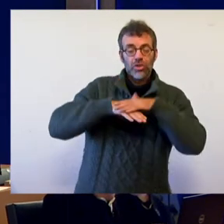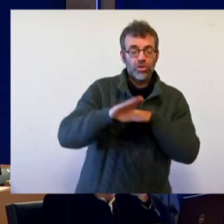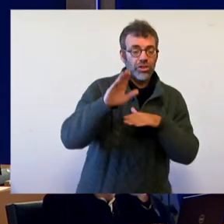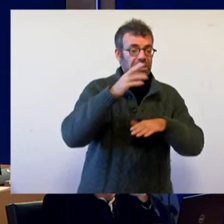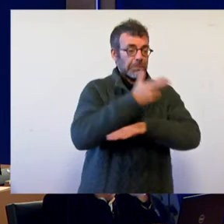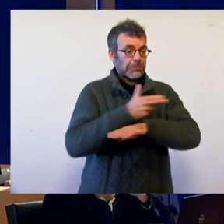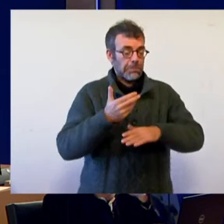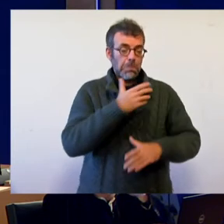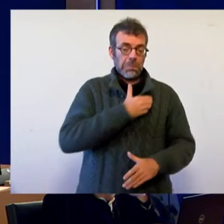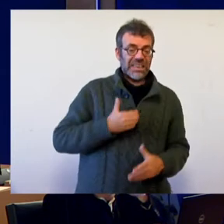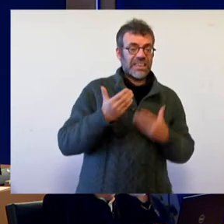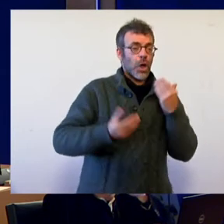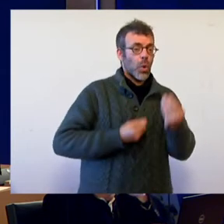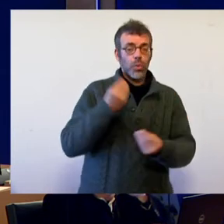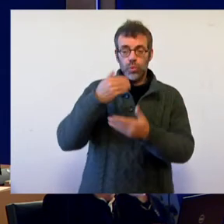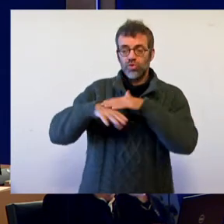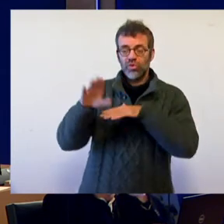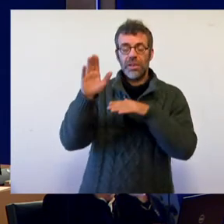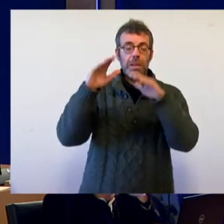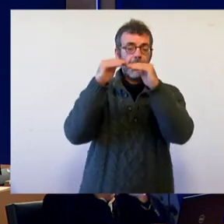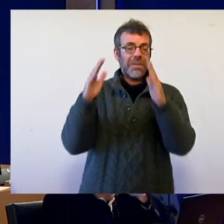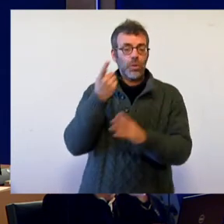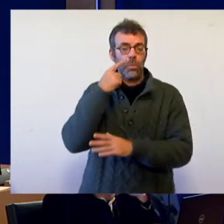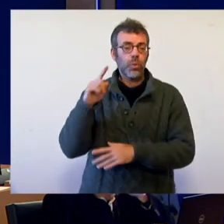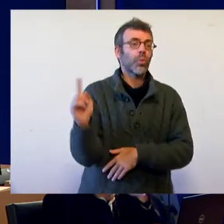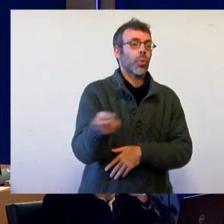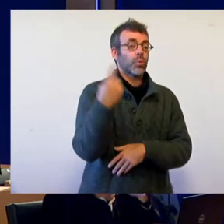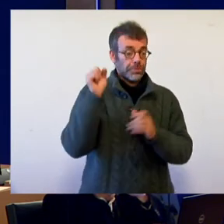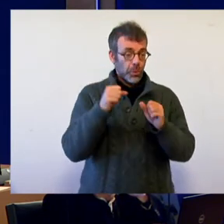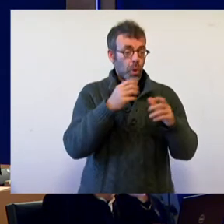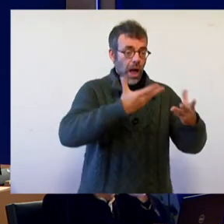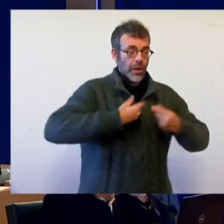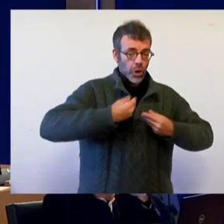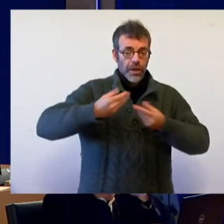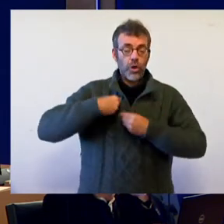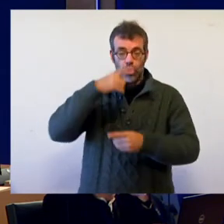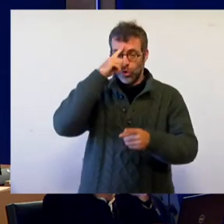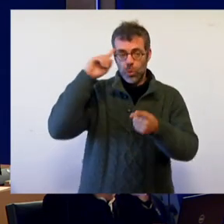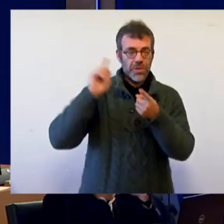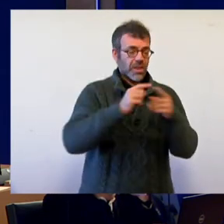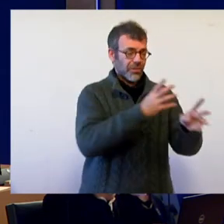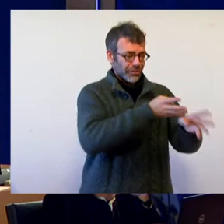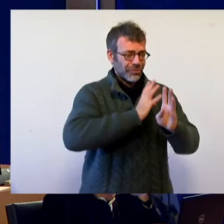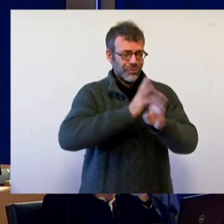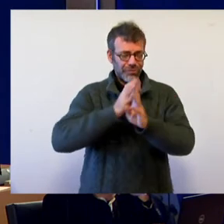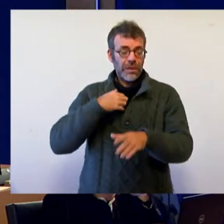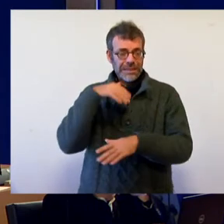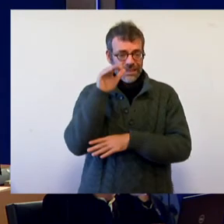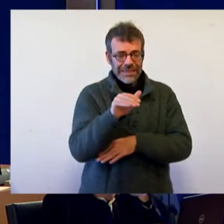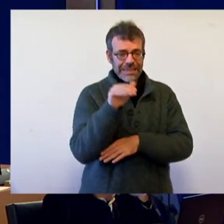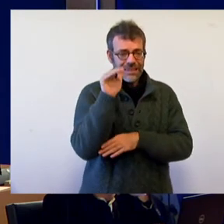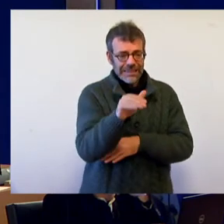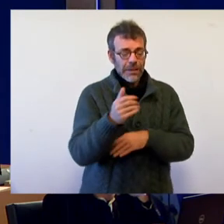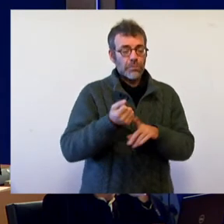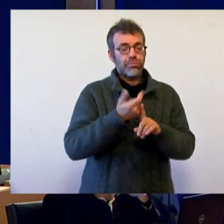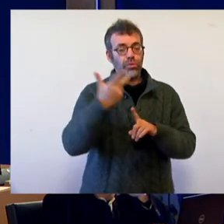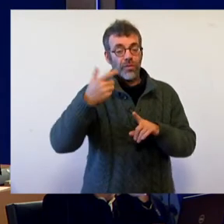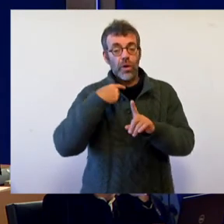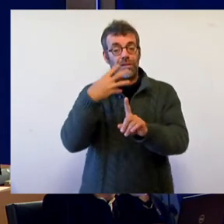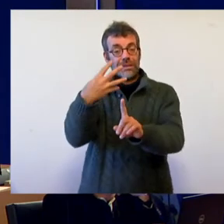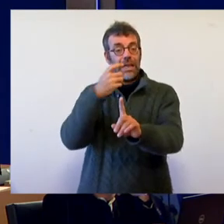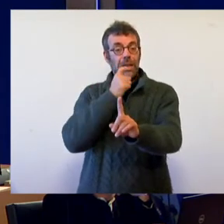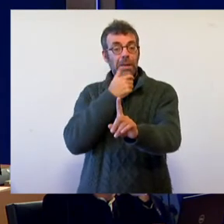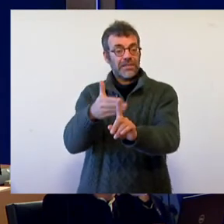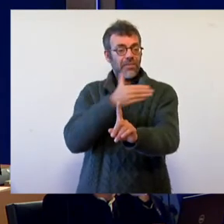voilà, aux horaires de fréquentation, pour s'assurer que l'ensemble des Montpelliérains et Montpelliéraines vont avoir plusieurs appels d'ici le 4 mars pour dire « inscrivez-vous sur